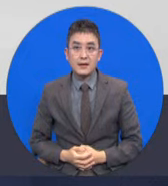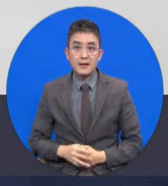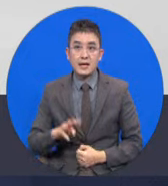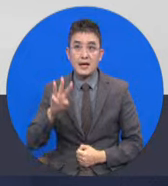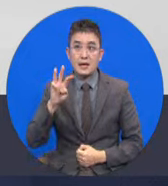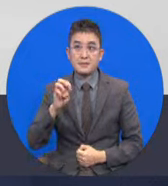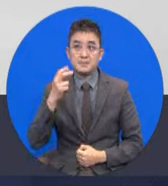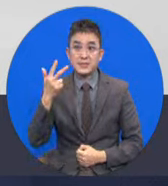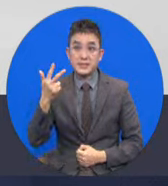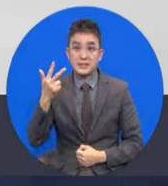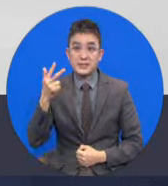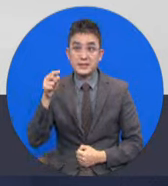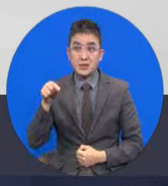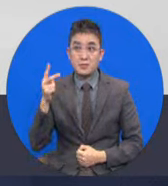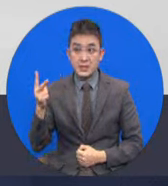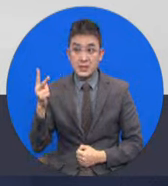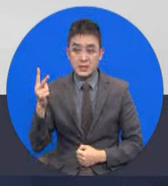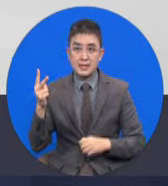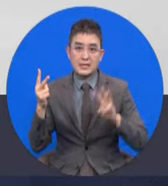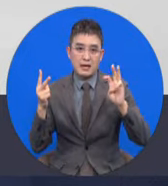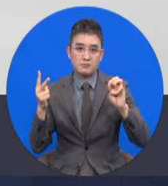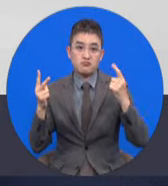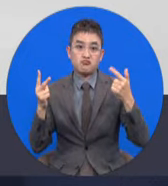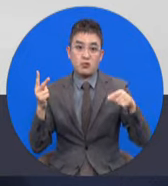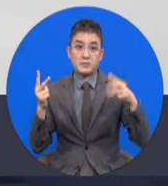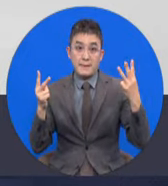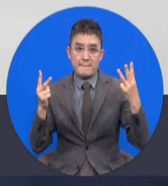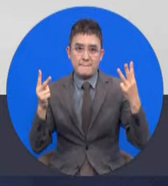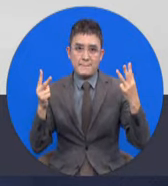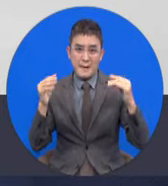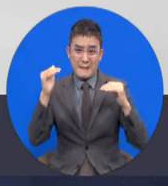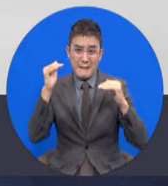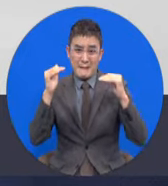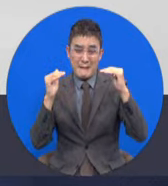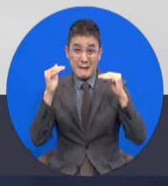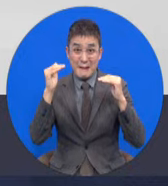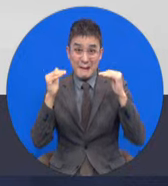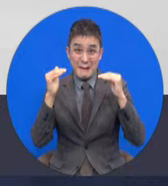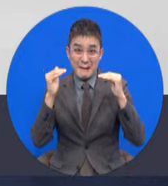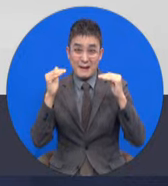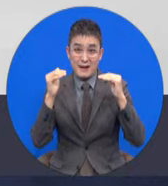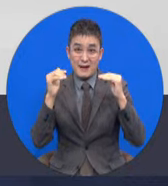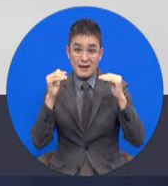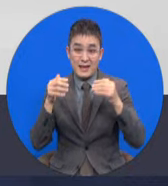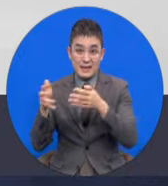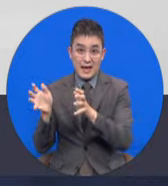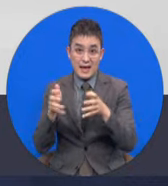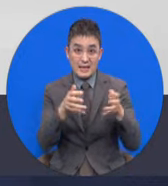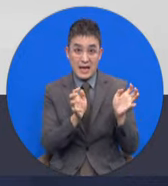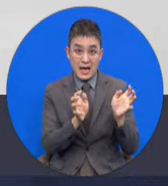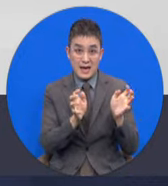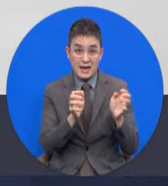37.2대 36.3, 오차범위 내에 초경합으로 양당 지지율이